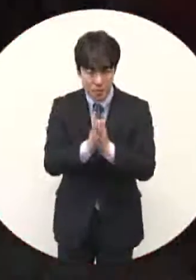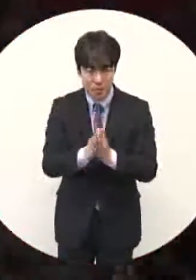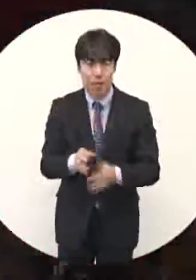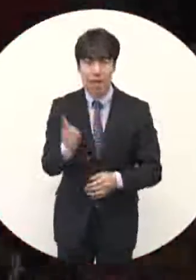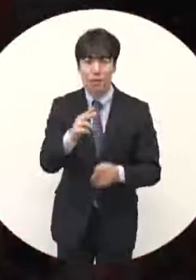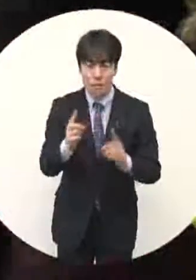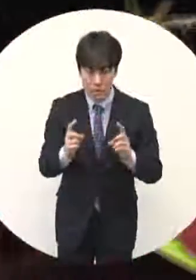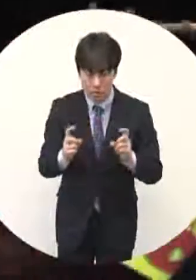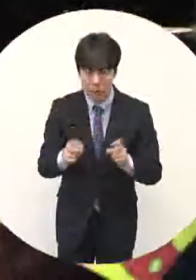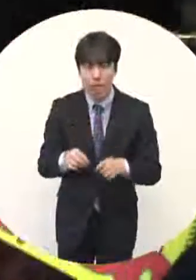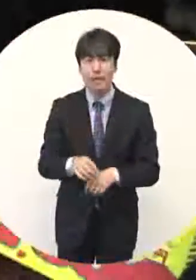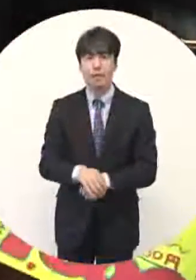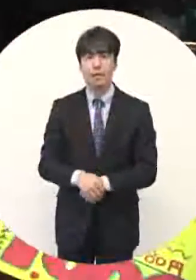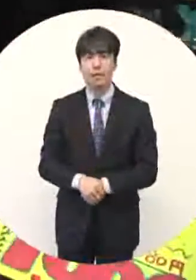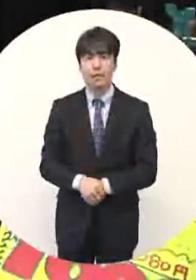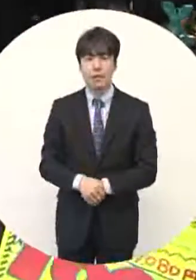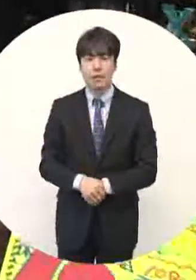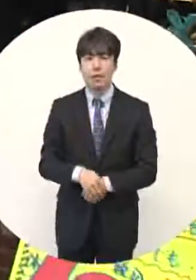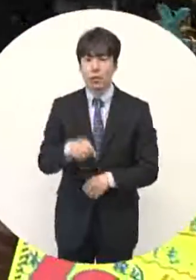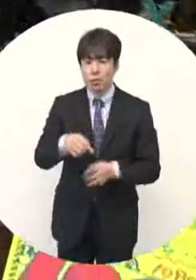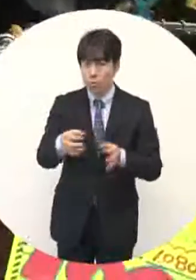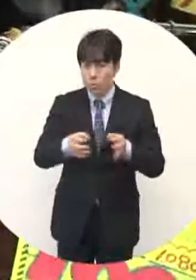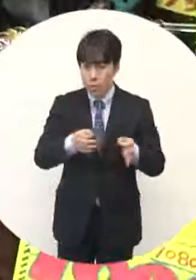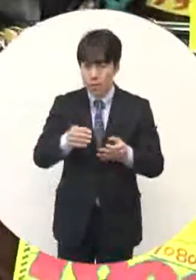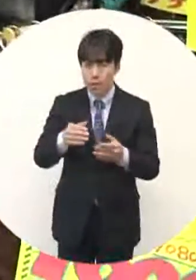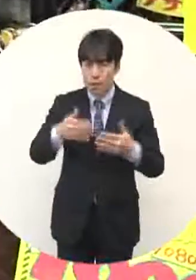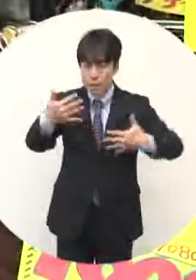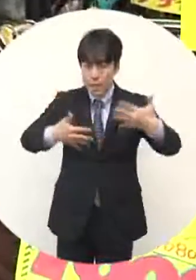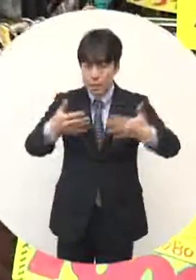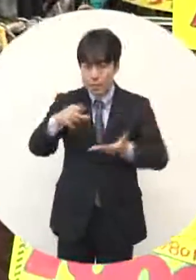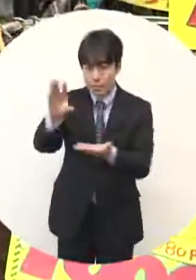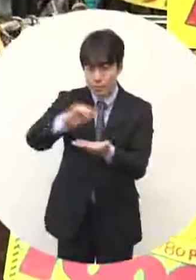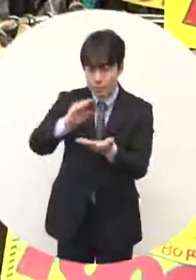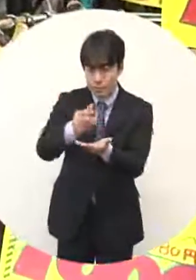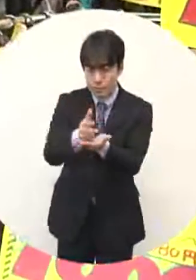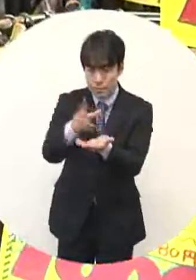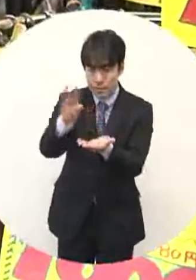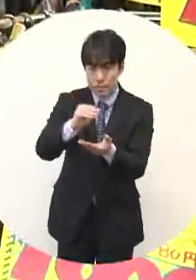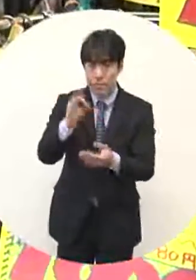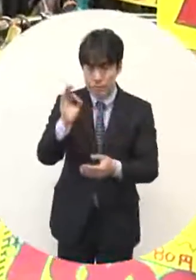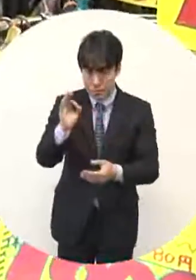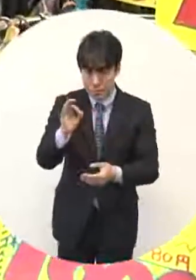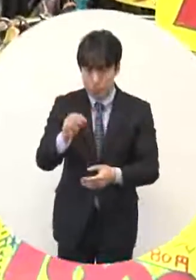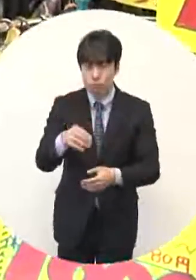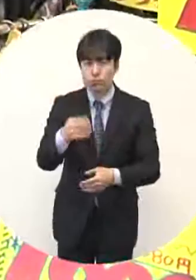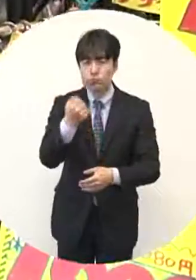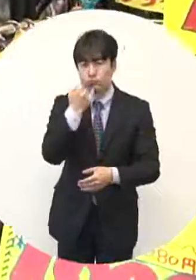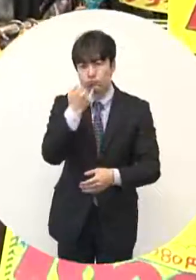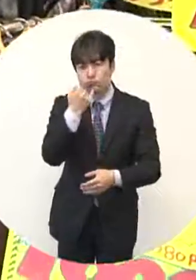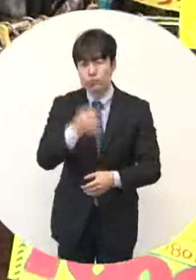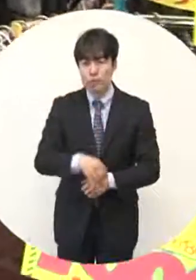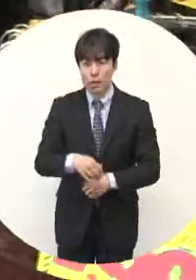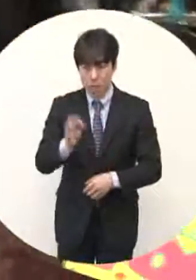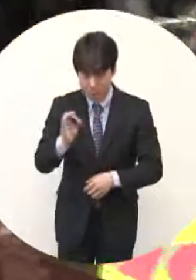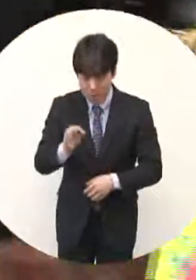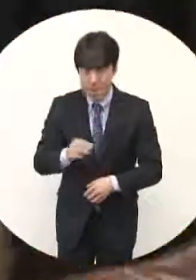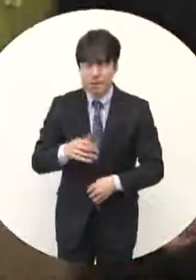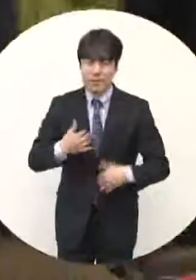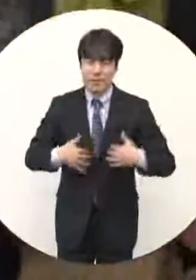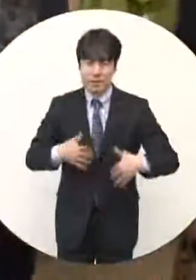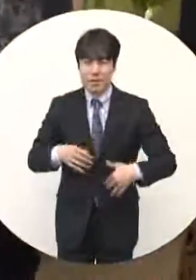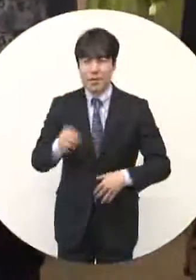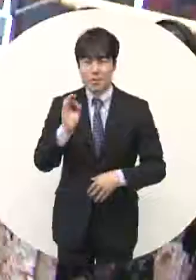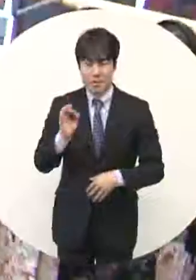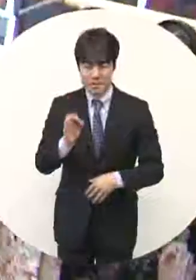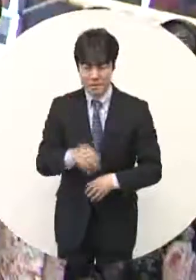は。 こんにちは。 こちらのお店、テレビ撮影 OK ですかね。 大丈夫です。 OK ですか。 はい、 すいません。 OK